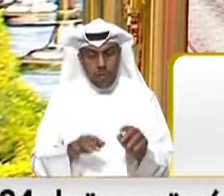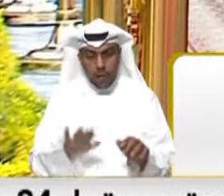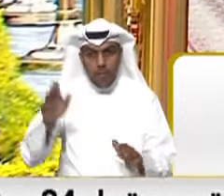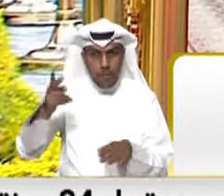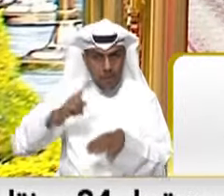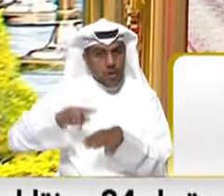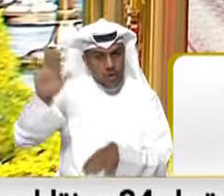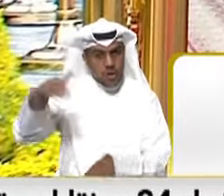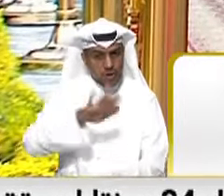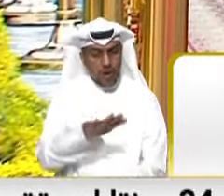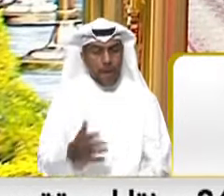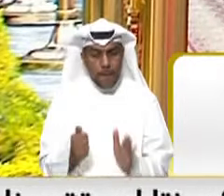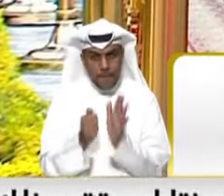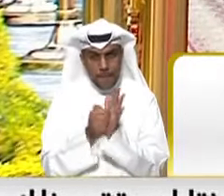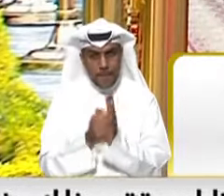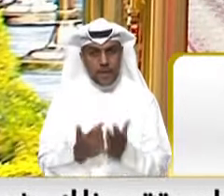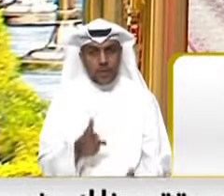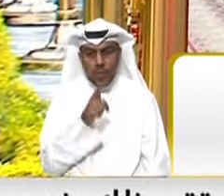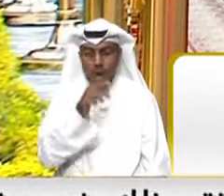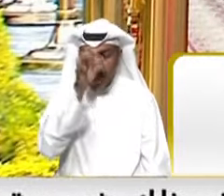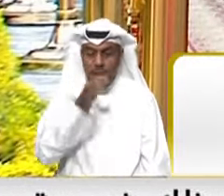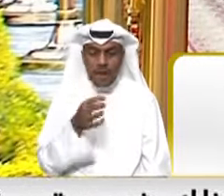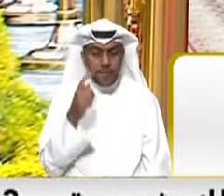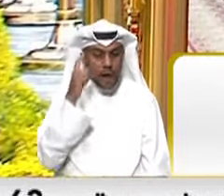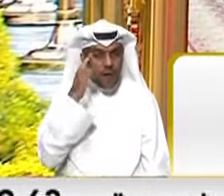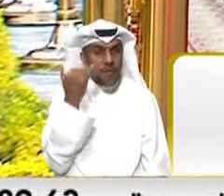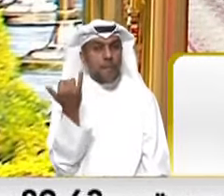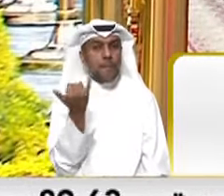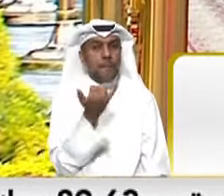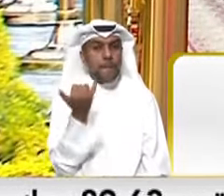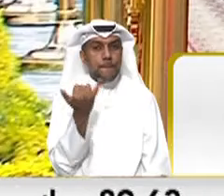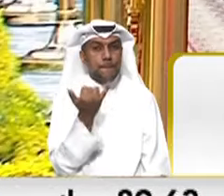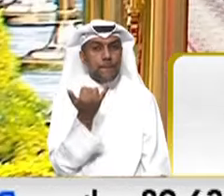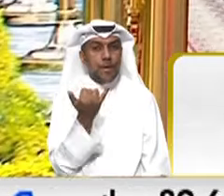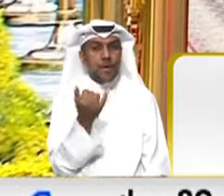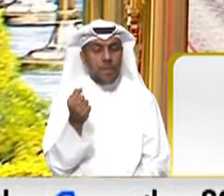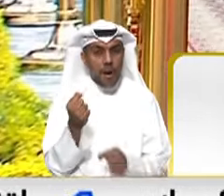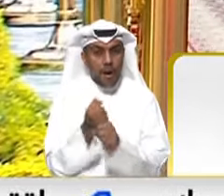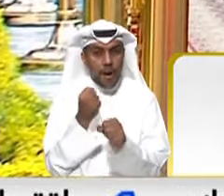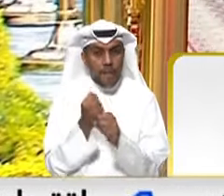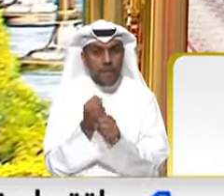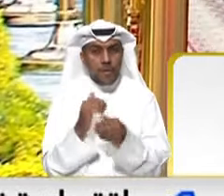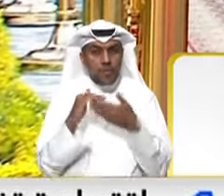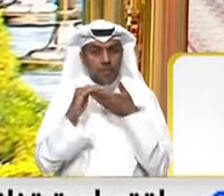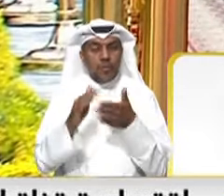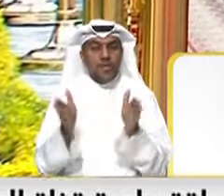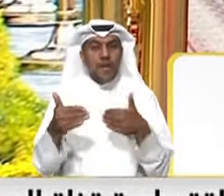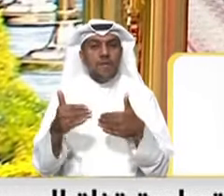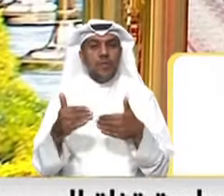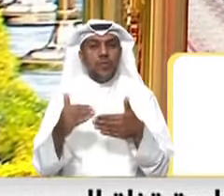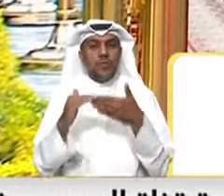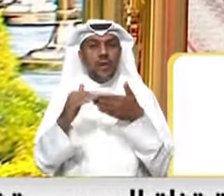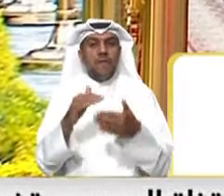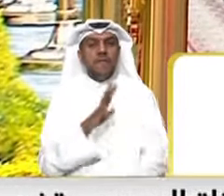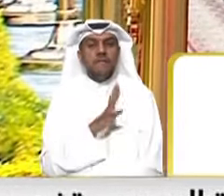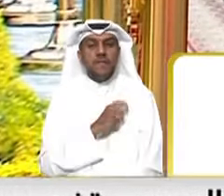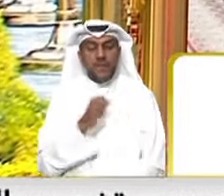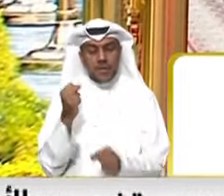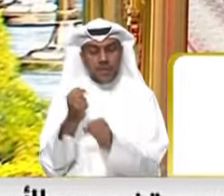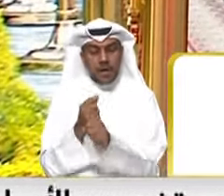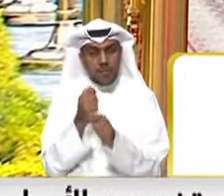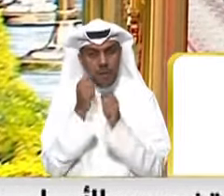194، وشدد على أهمية الدور الحيوي لوكالة غوث وتشغيل اللاجئين الأونروا ورفض